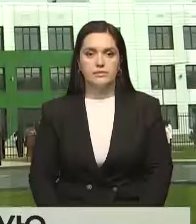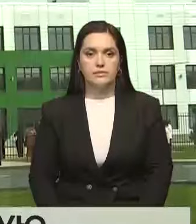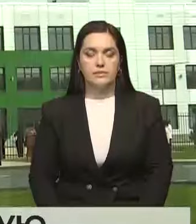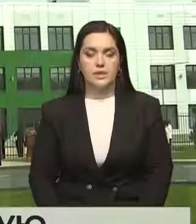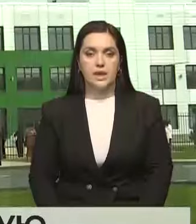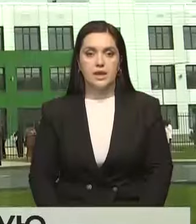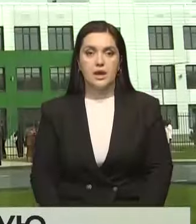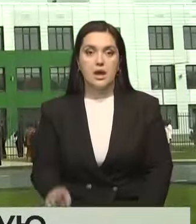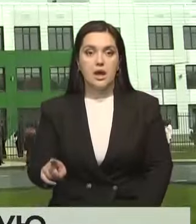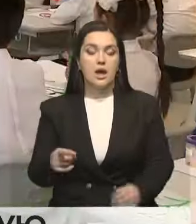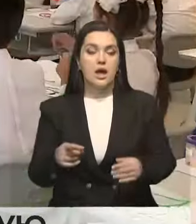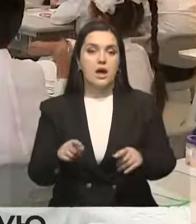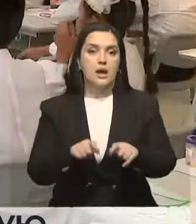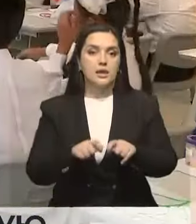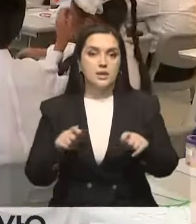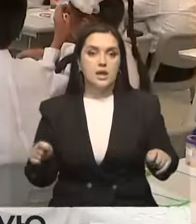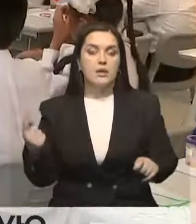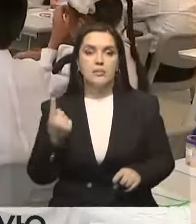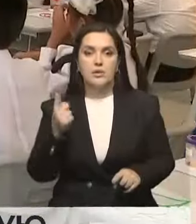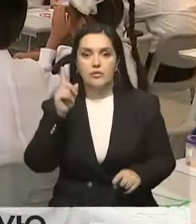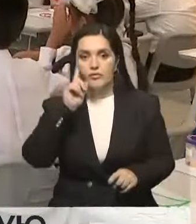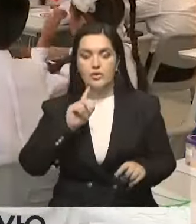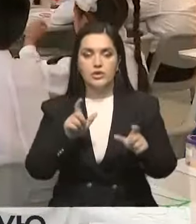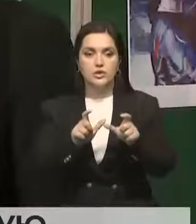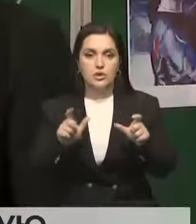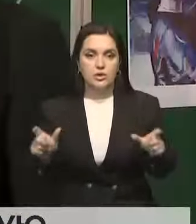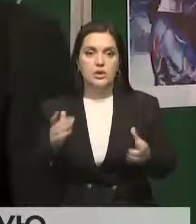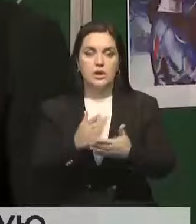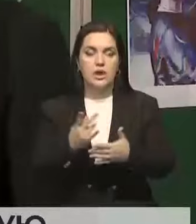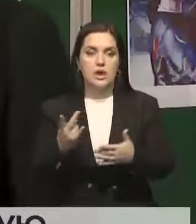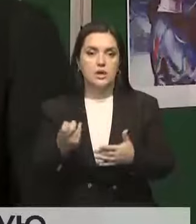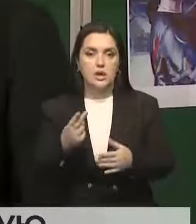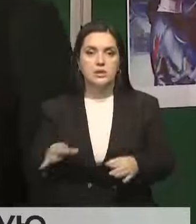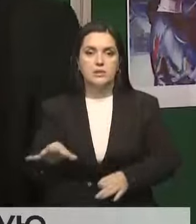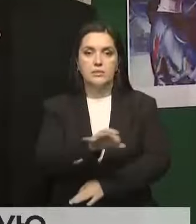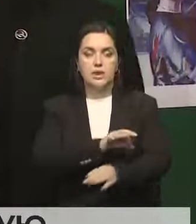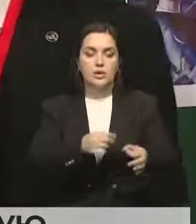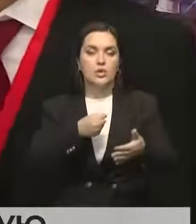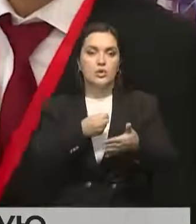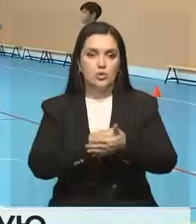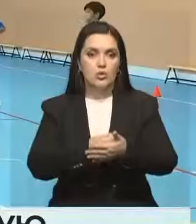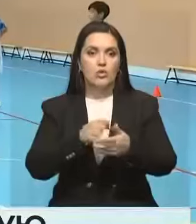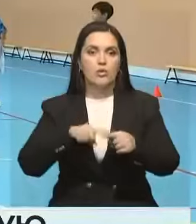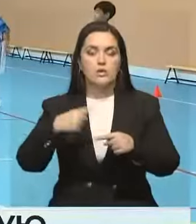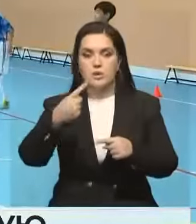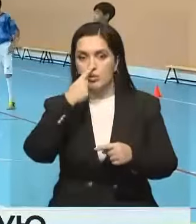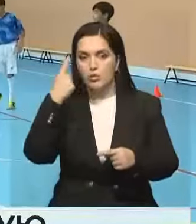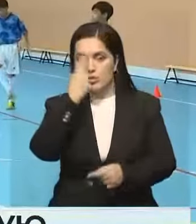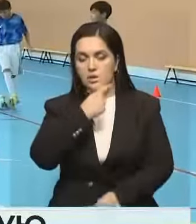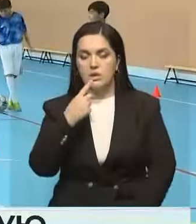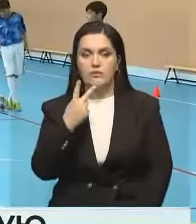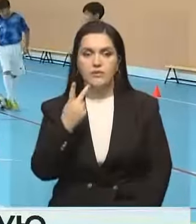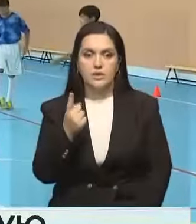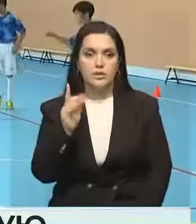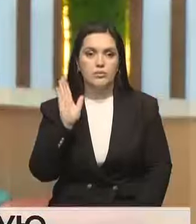Здесь же сегодня открыли первую в регионе комфортную школу, возведенную в рамках нацпроекта. До конца следующего года их будет 21, говорит главный